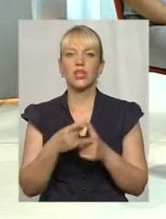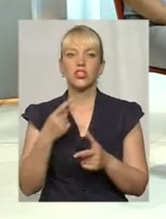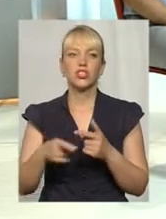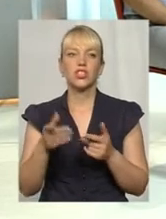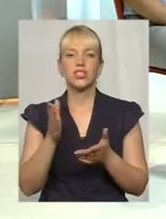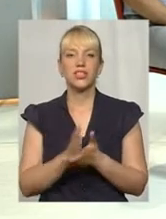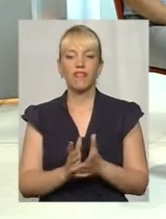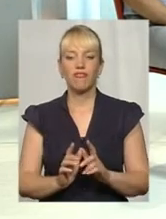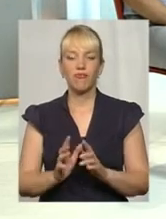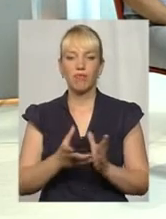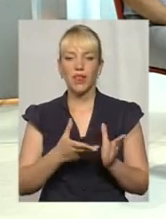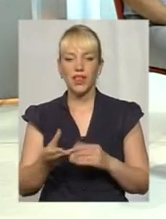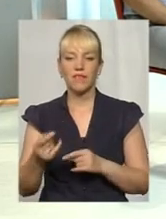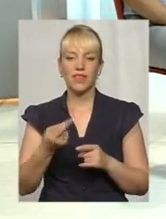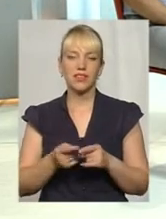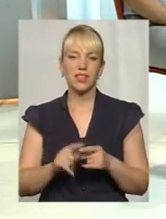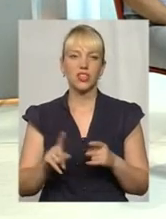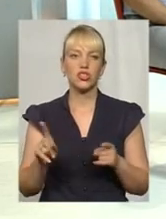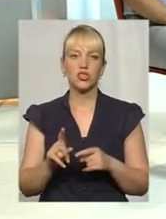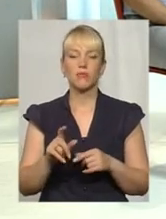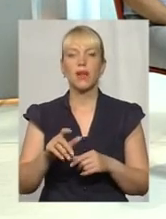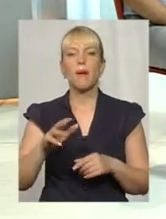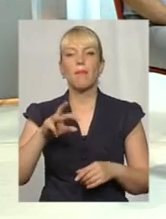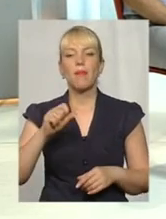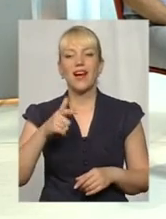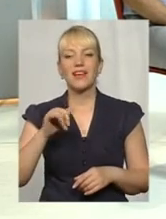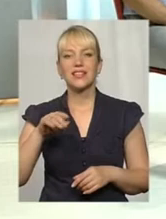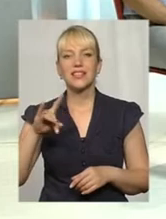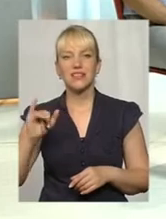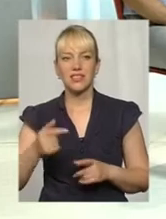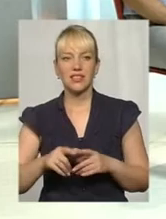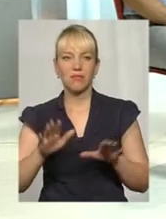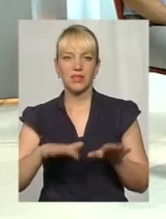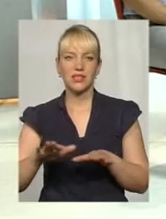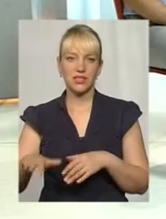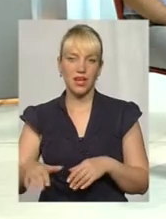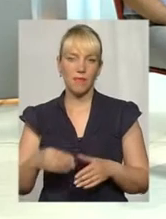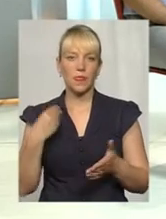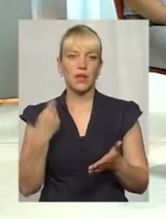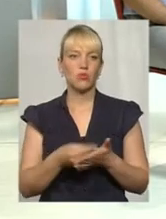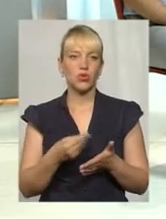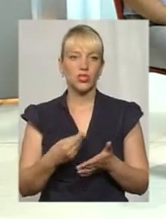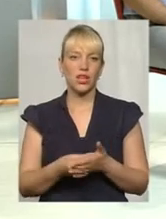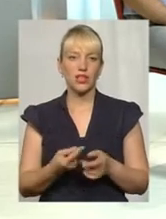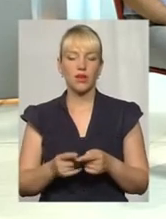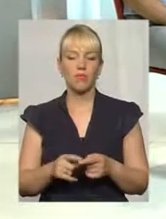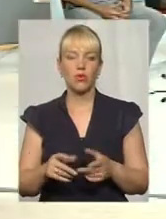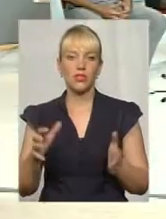Чи є вплив на те, щоб саме у ті магістерські місця бюджетні посіли